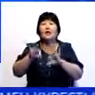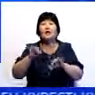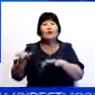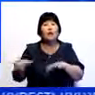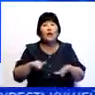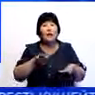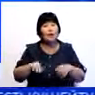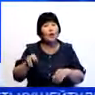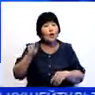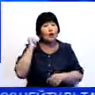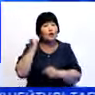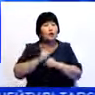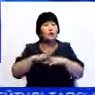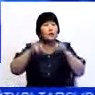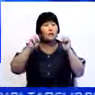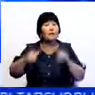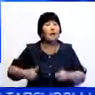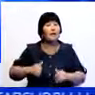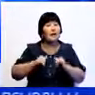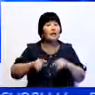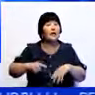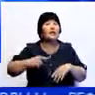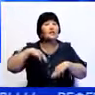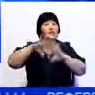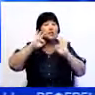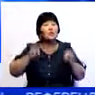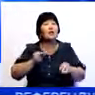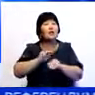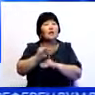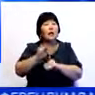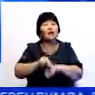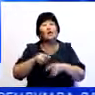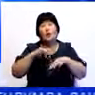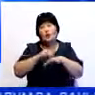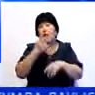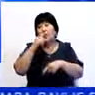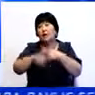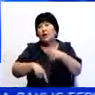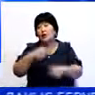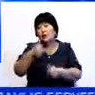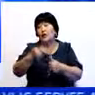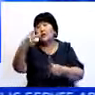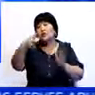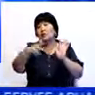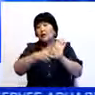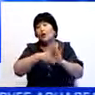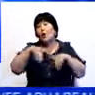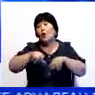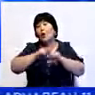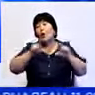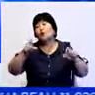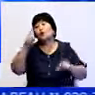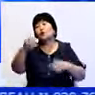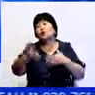жалғасуда. Жұмысшы мамандықтың мәртебесін арттыру және шеберлік дағдыларын дамыту мақсатында ұйымдастырылған дәстүрлі додаға 28 колледжден